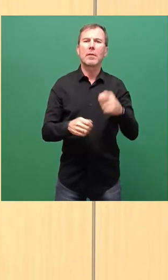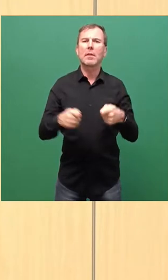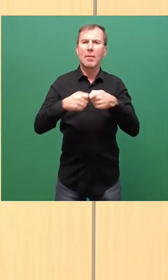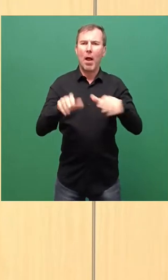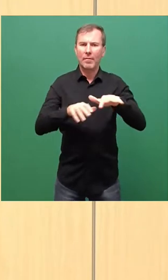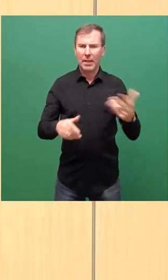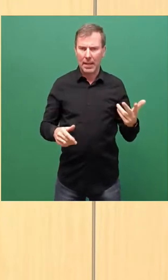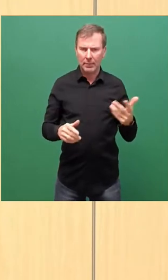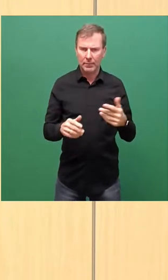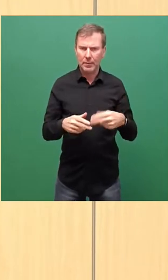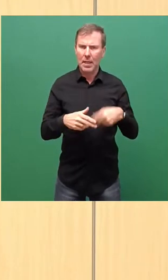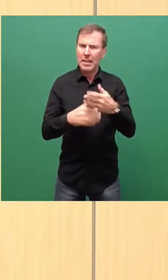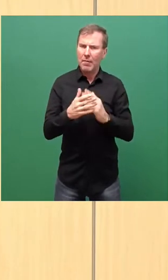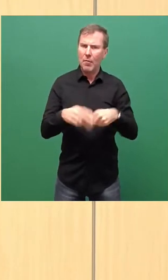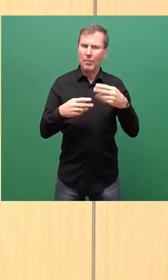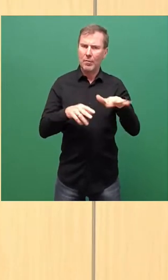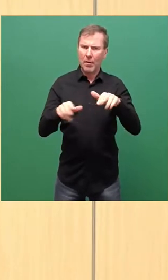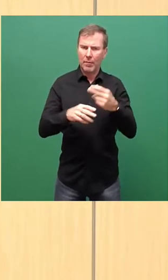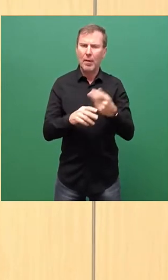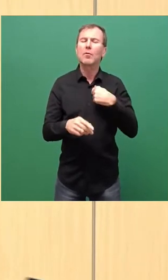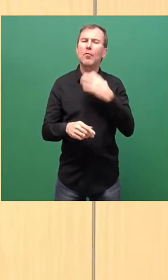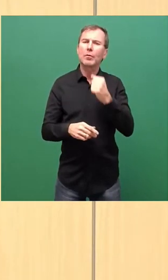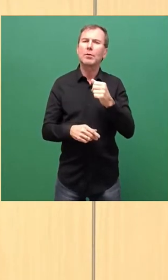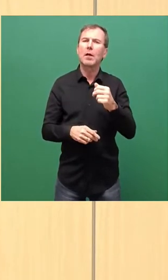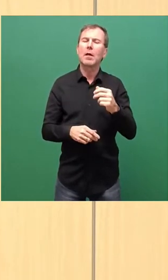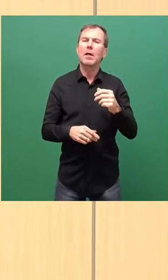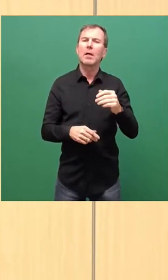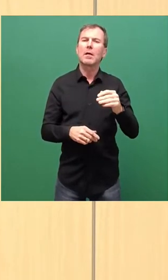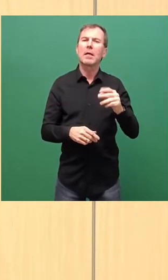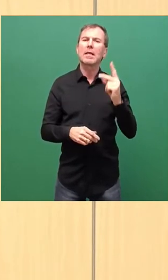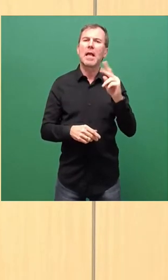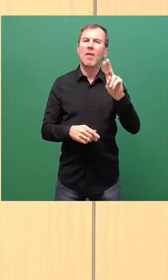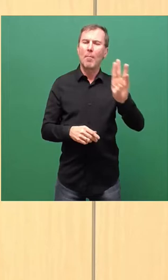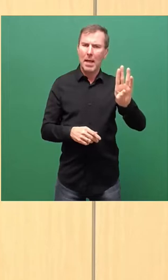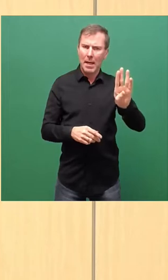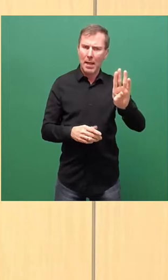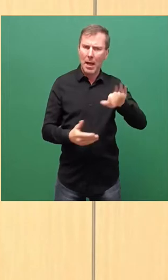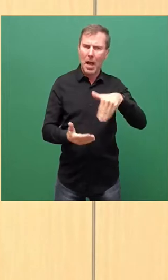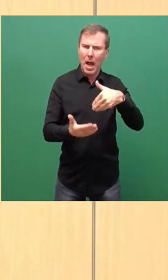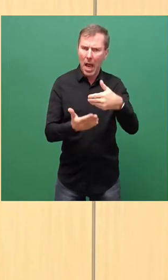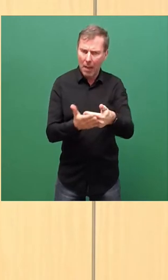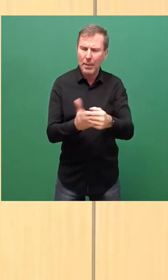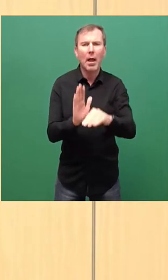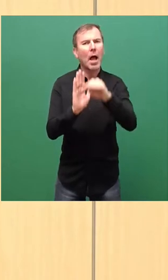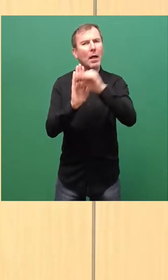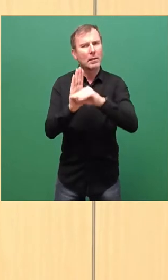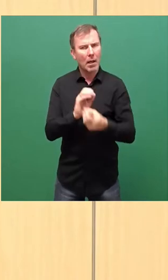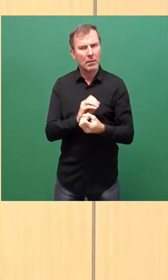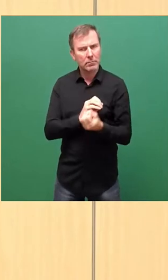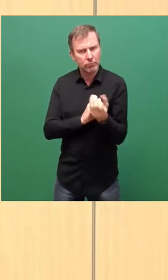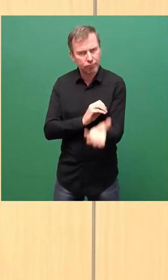dass die DVB als Anbieter Daten anbietet, um diese